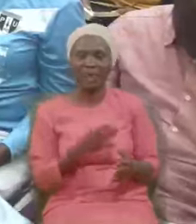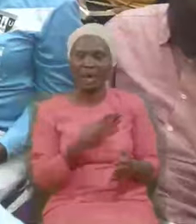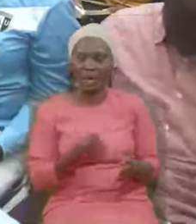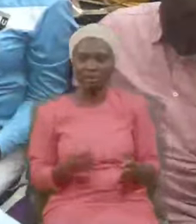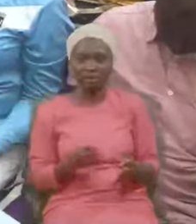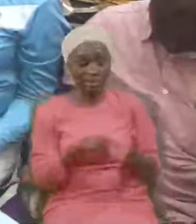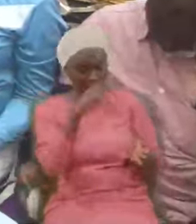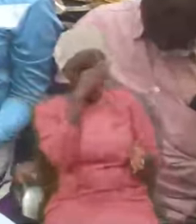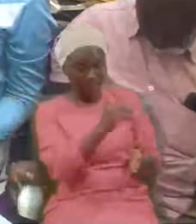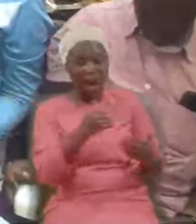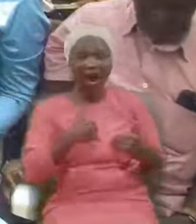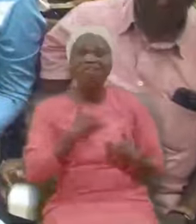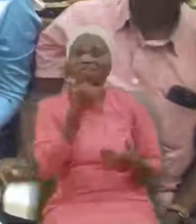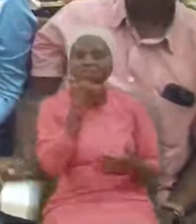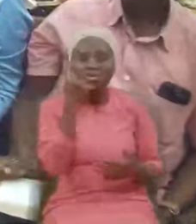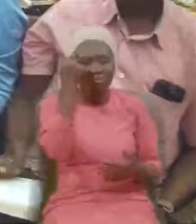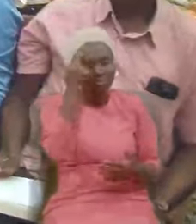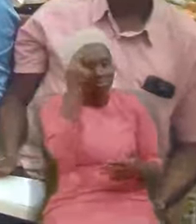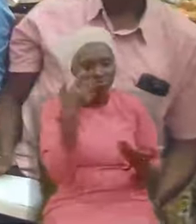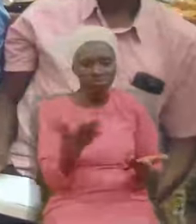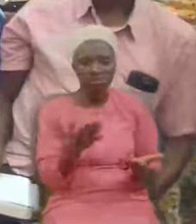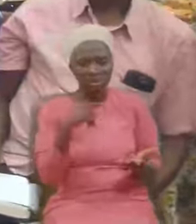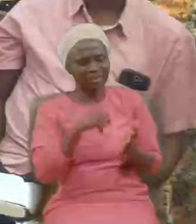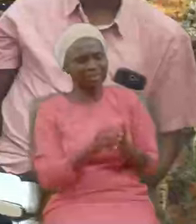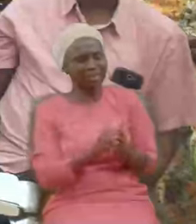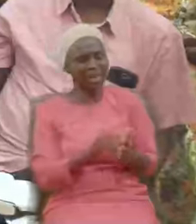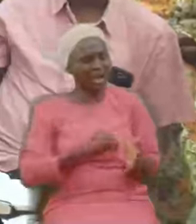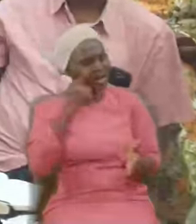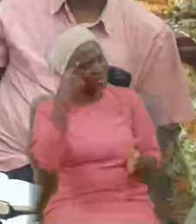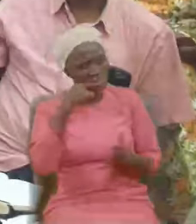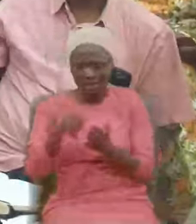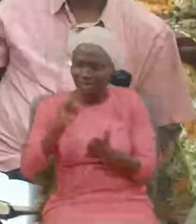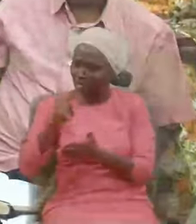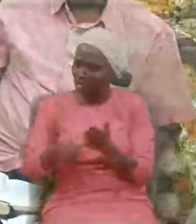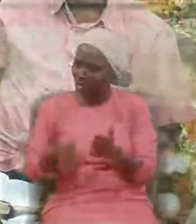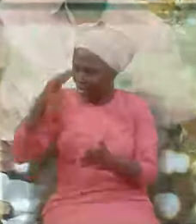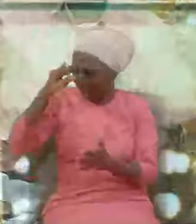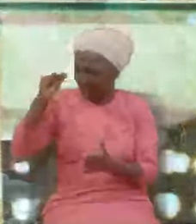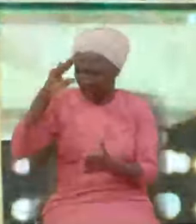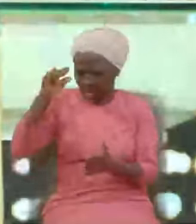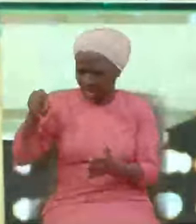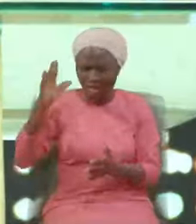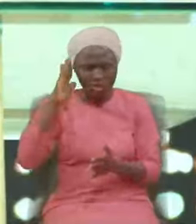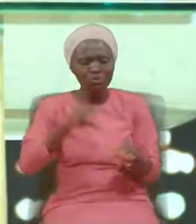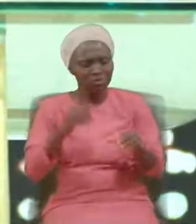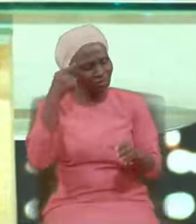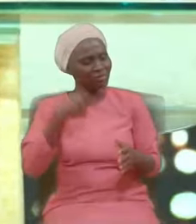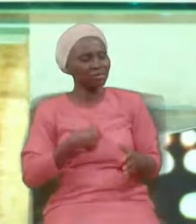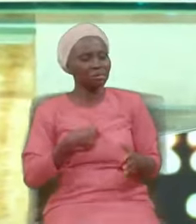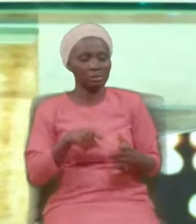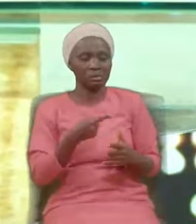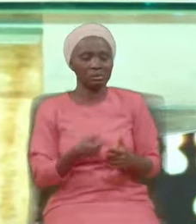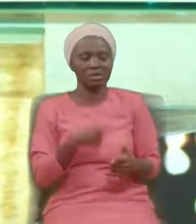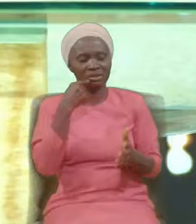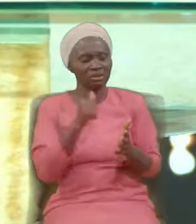Et il a conçu de mauvaises pensées. Je croyais que c'est ce qu'ils feront. Et puis il a dit, rentrons